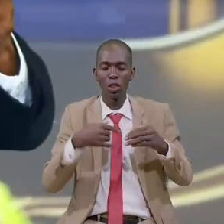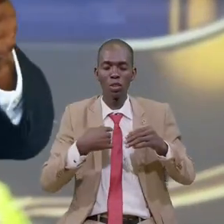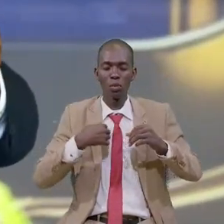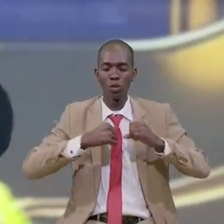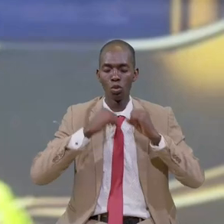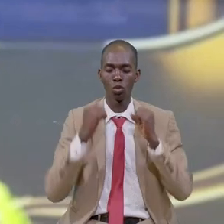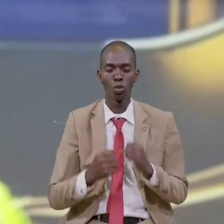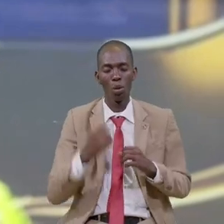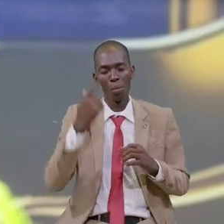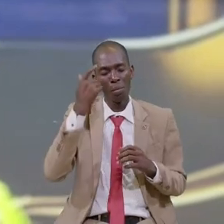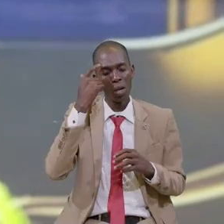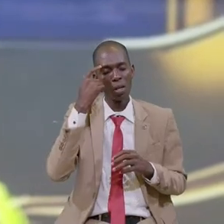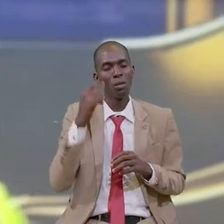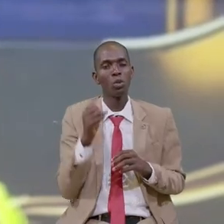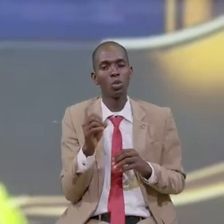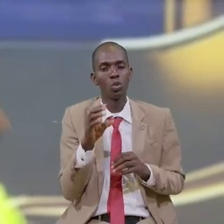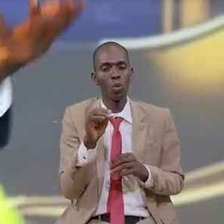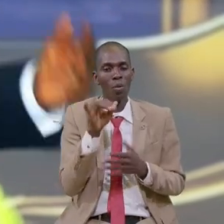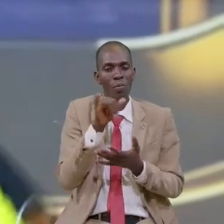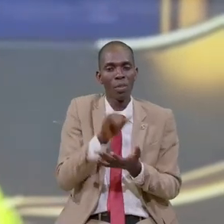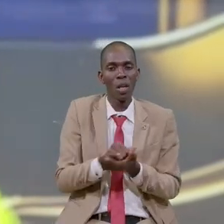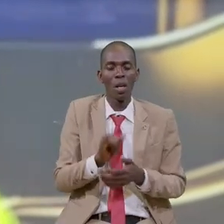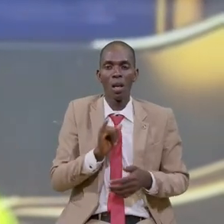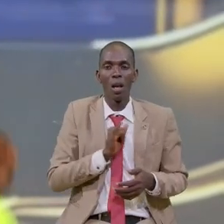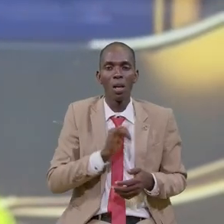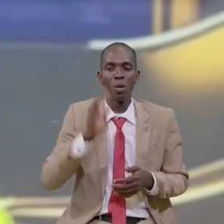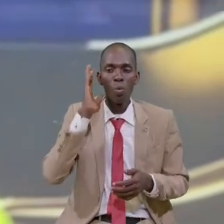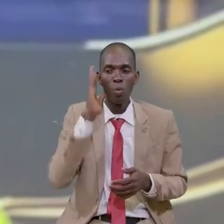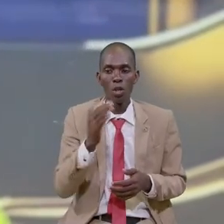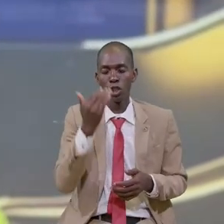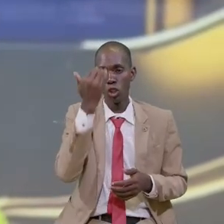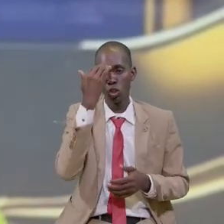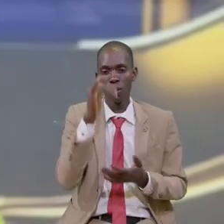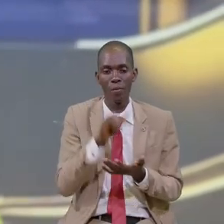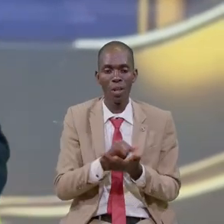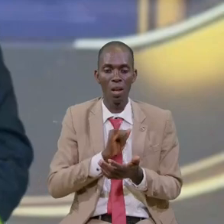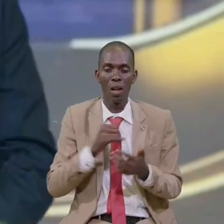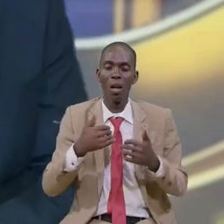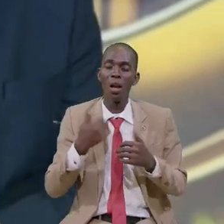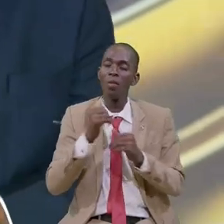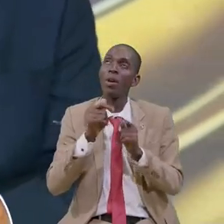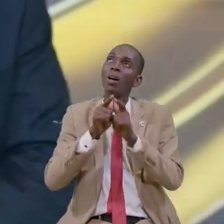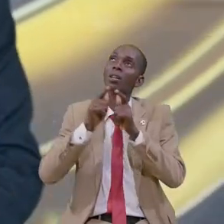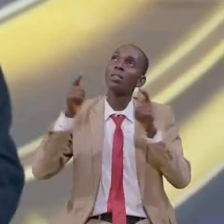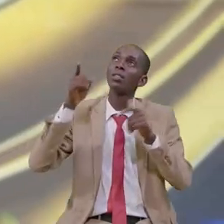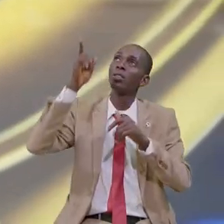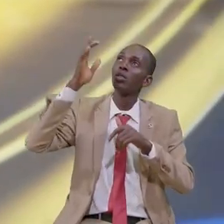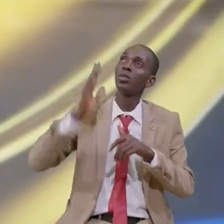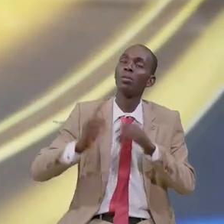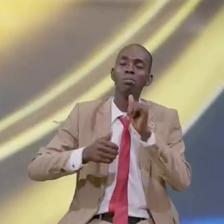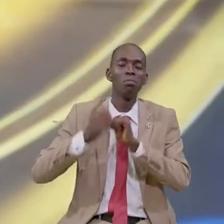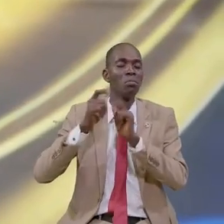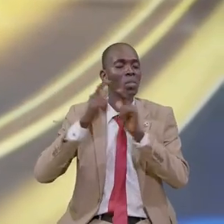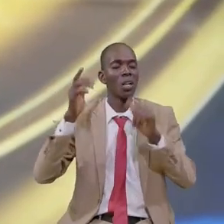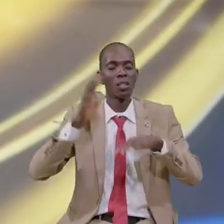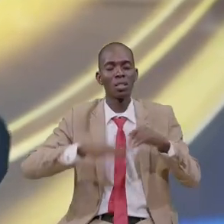est là afin que je sache que j'ai un Dieu plus grand qu'une montagne, alors